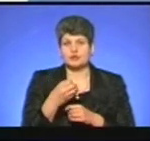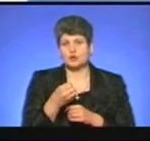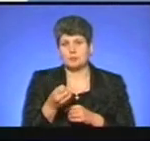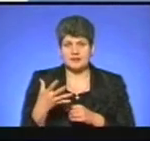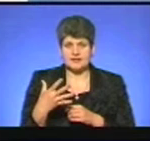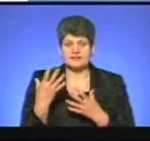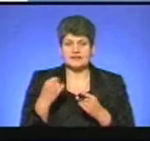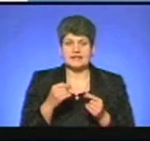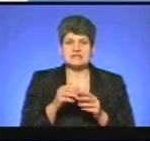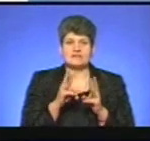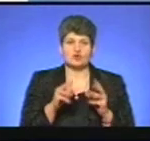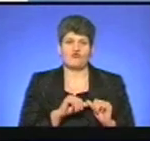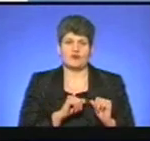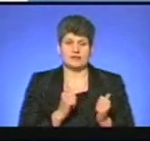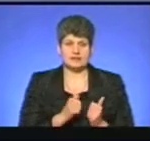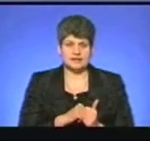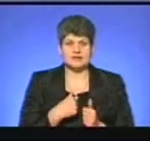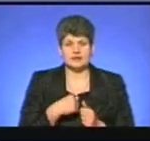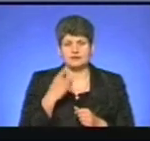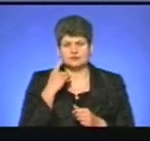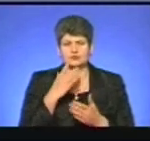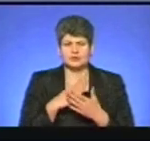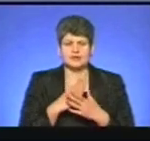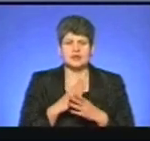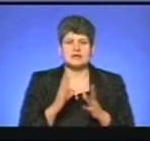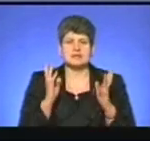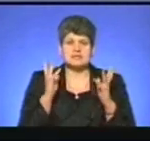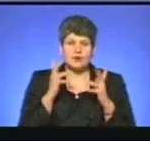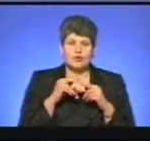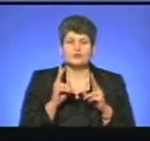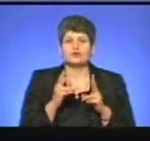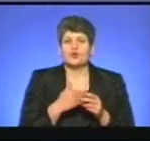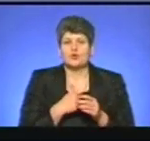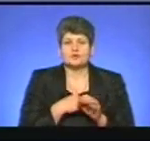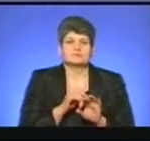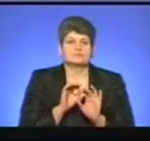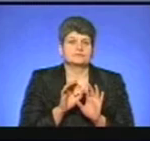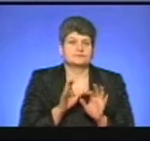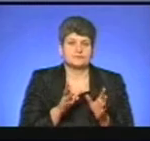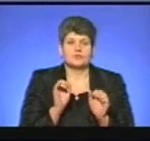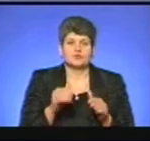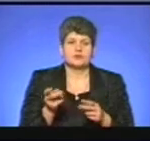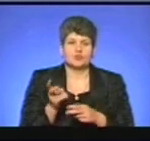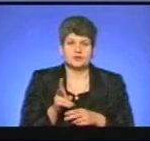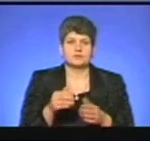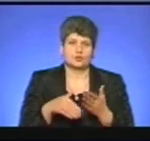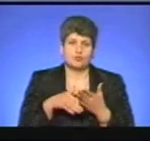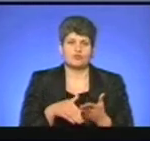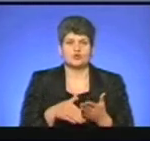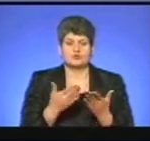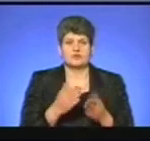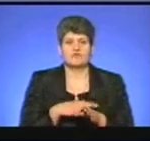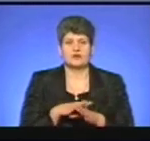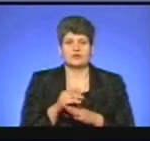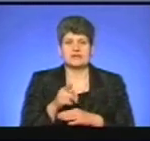День Святого Валентина. Я дуже впевнений, що є закохані, або ті, хто хоче освідчитися, можуть звертатись до нас, ми допоможемо їм